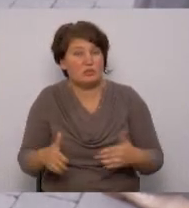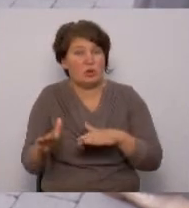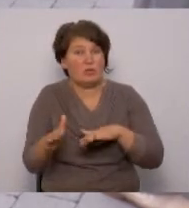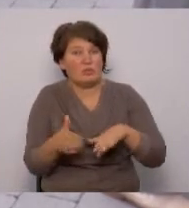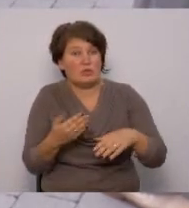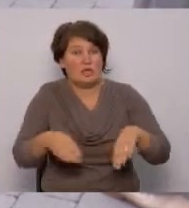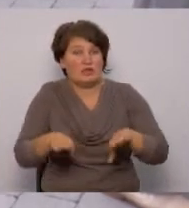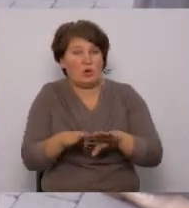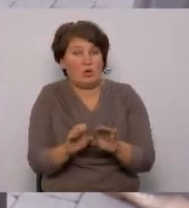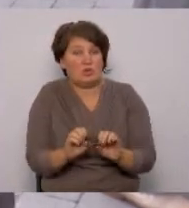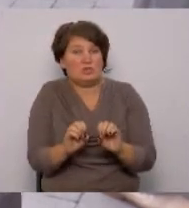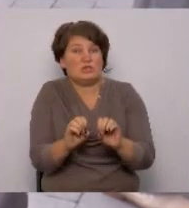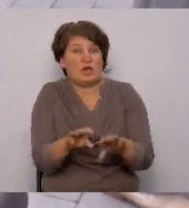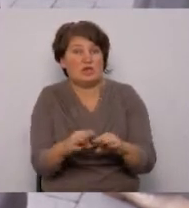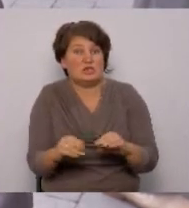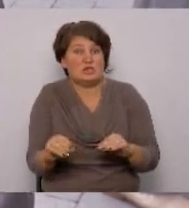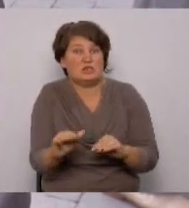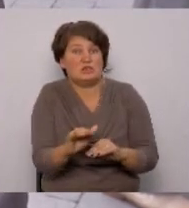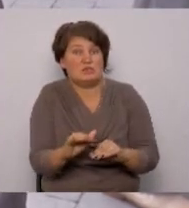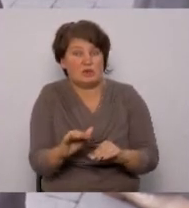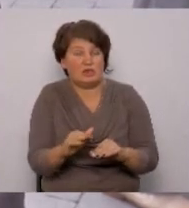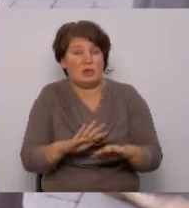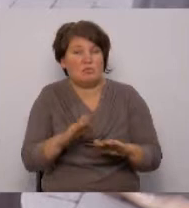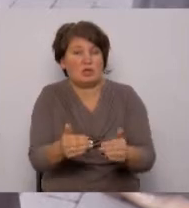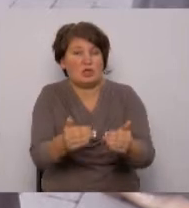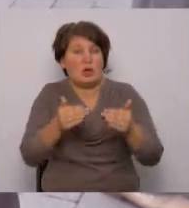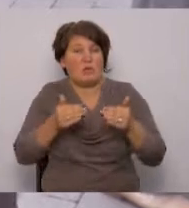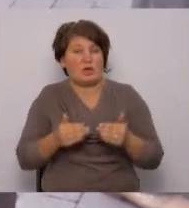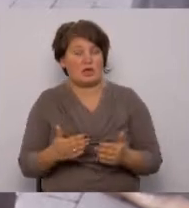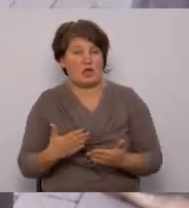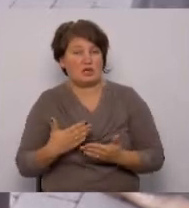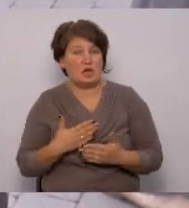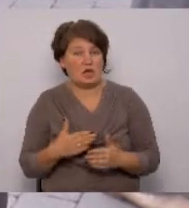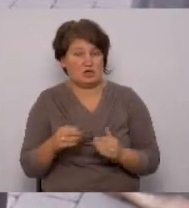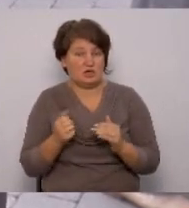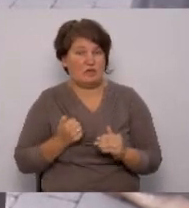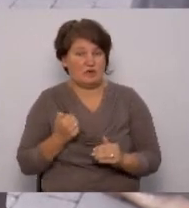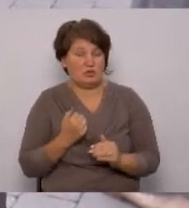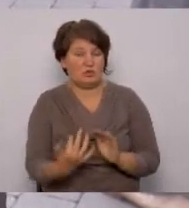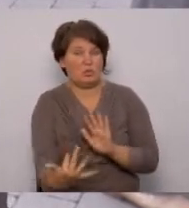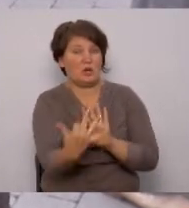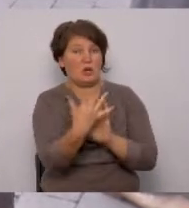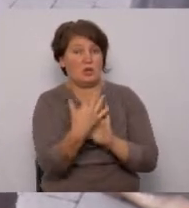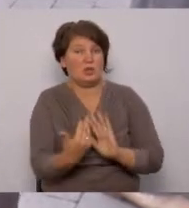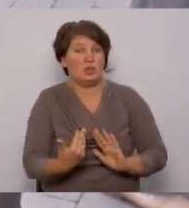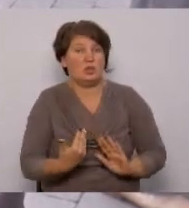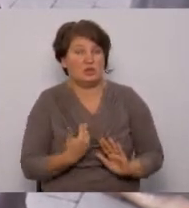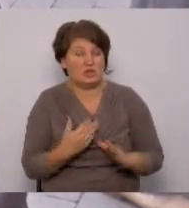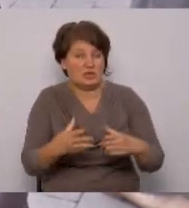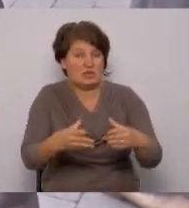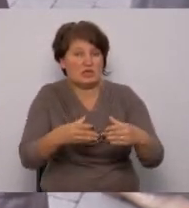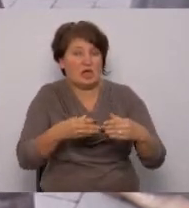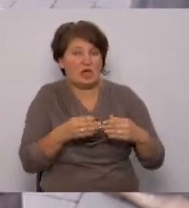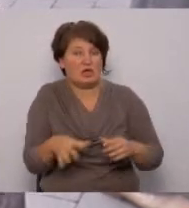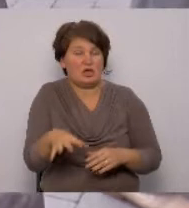такої здачі і після розведення наших військ вони приходять до нас і заганяють нас